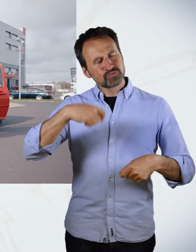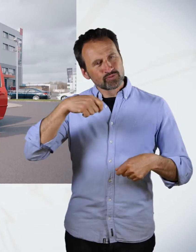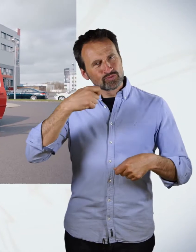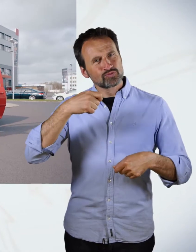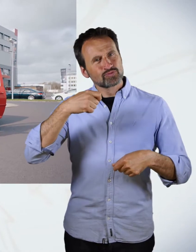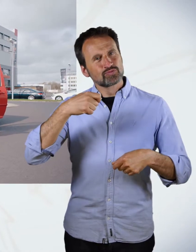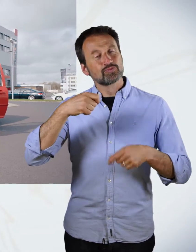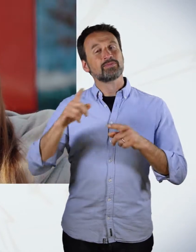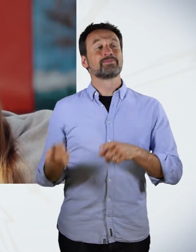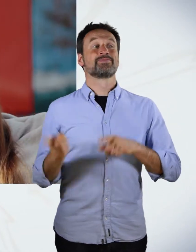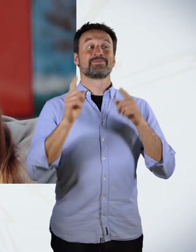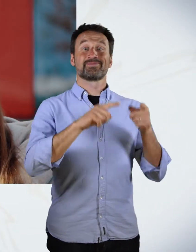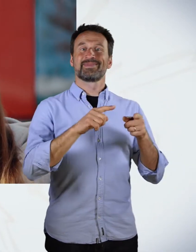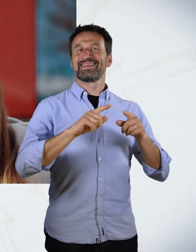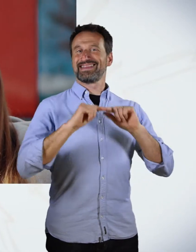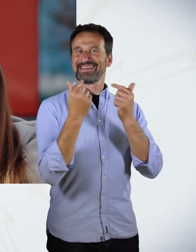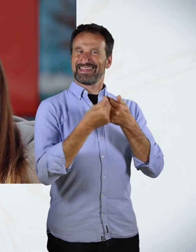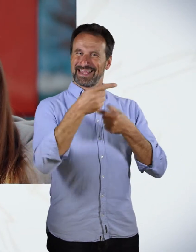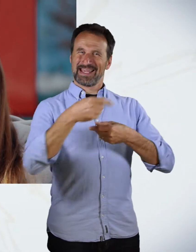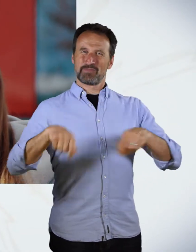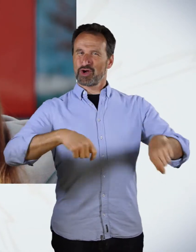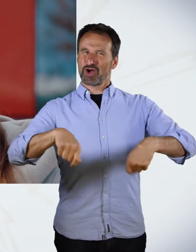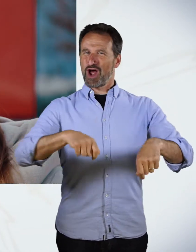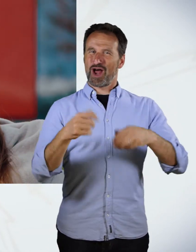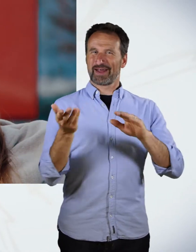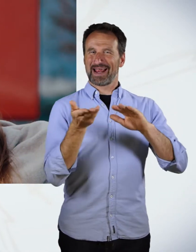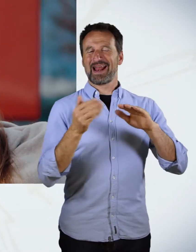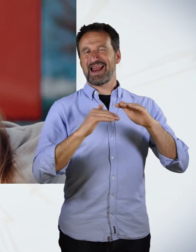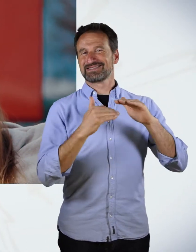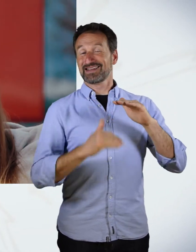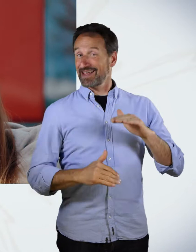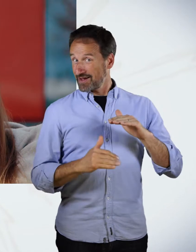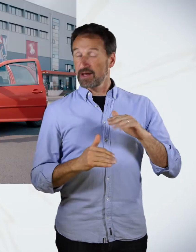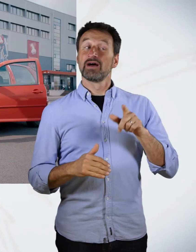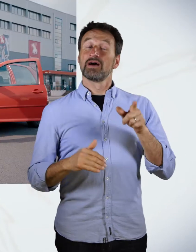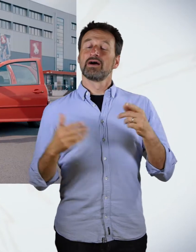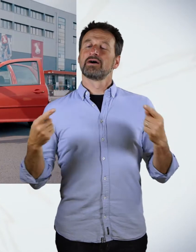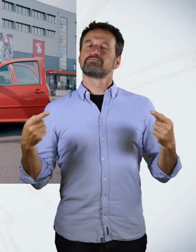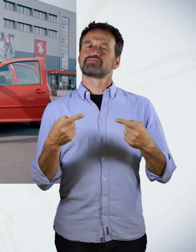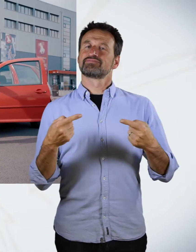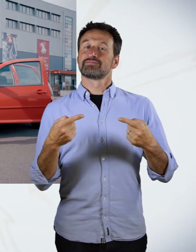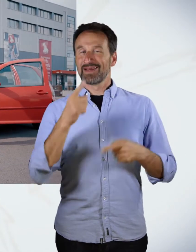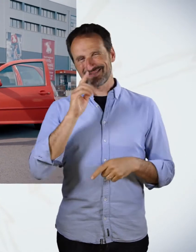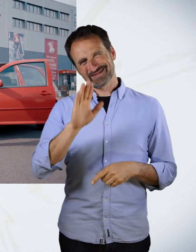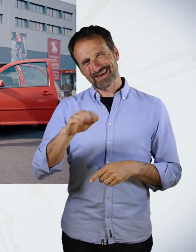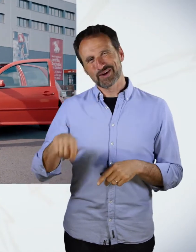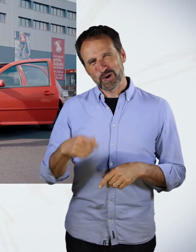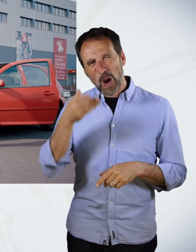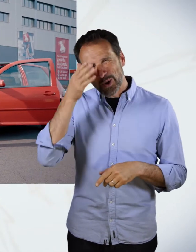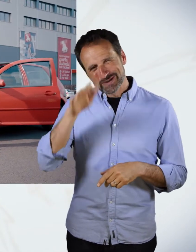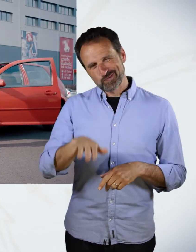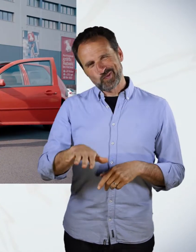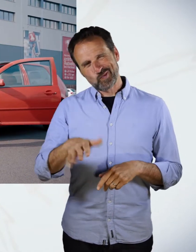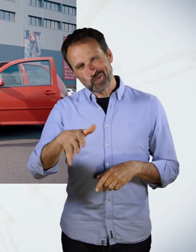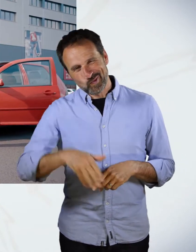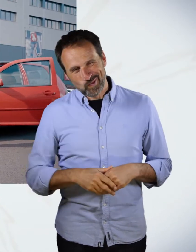des Teams bestehen. Reichen deine eher rar gesäten Kochkünste für einen Punkt? Das heißt, ich soll jetzt kochen und wer zur